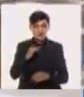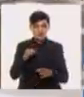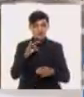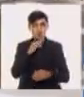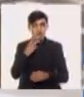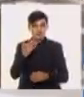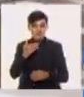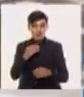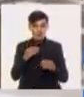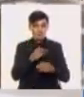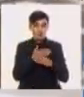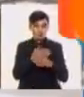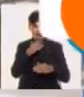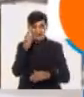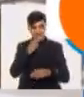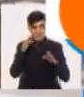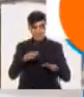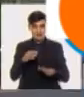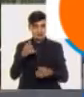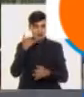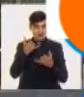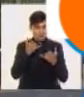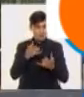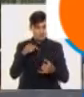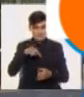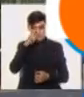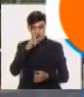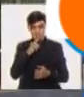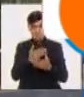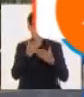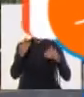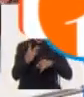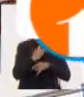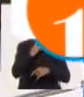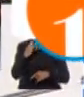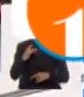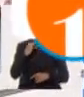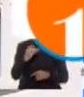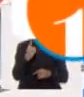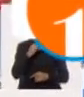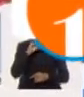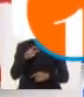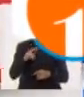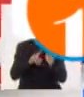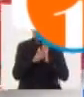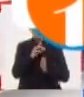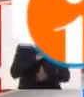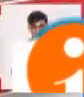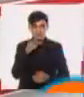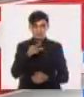скорой медицинской помощи Нур-Султана, количество вызовов в этом месяце выросло более чем в 2 раза. С 1 июня зарегистрировали